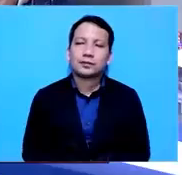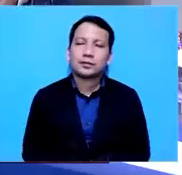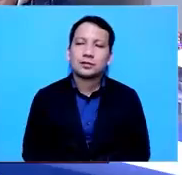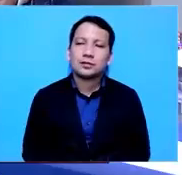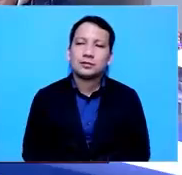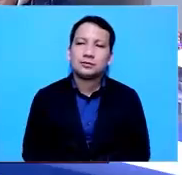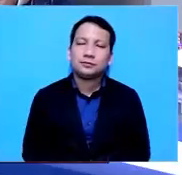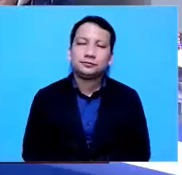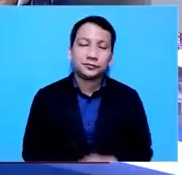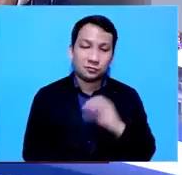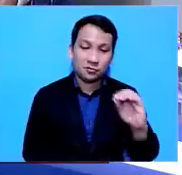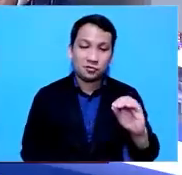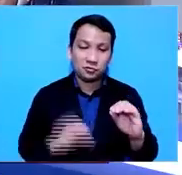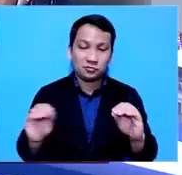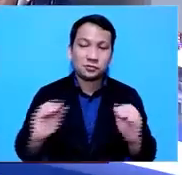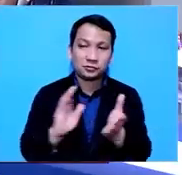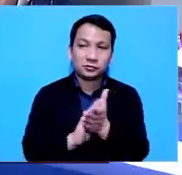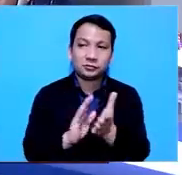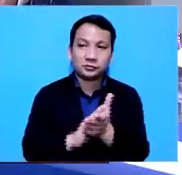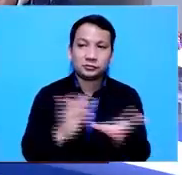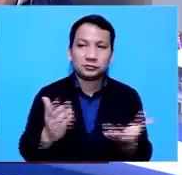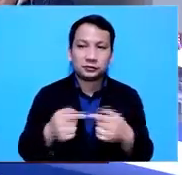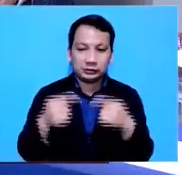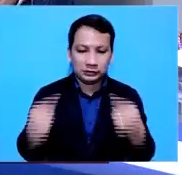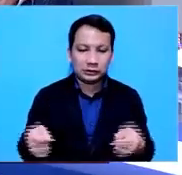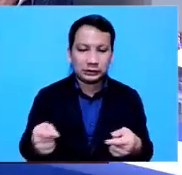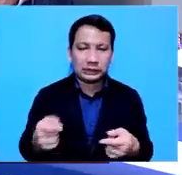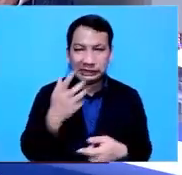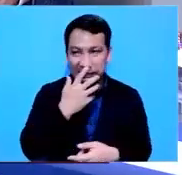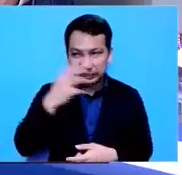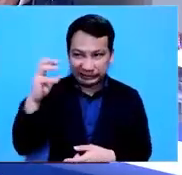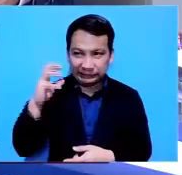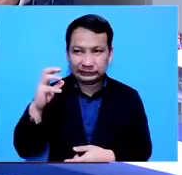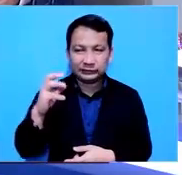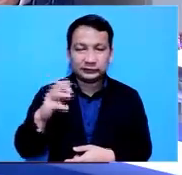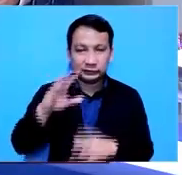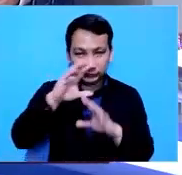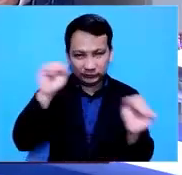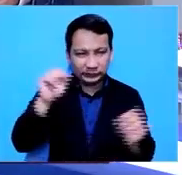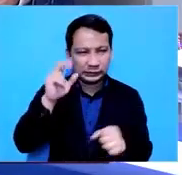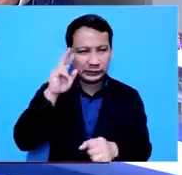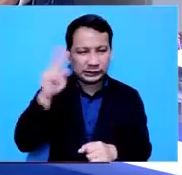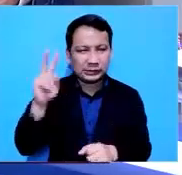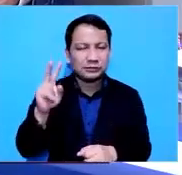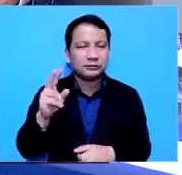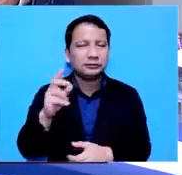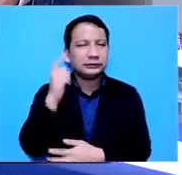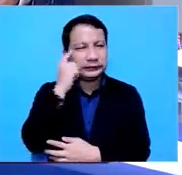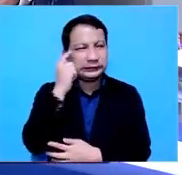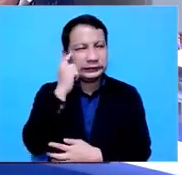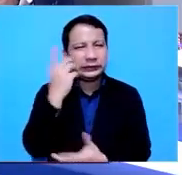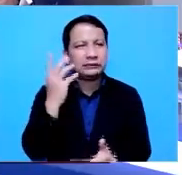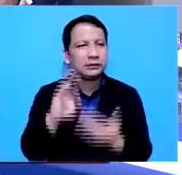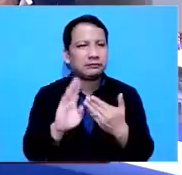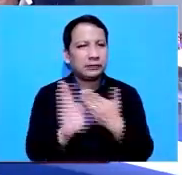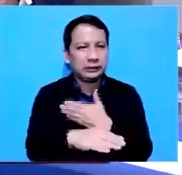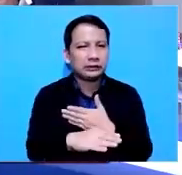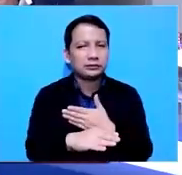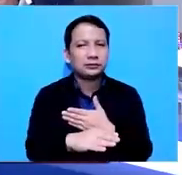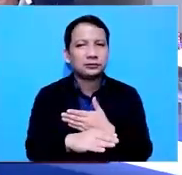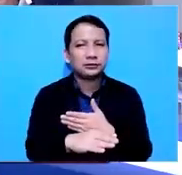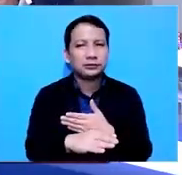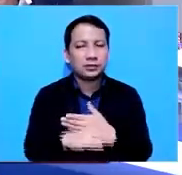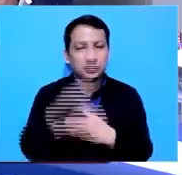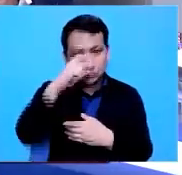Kanya-kanyang diskarte mga eskwelahan para labanan ang init ng panahon. Si Pangulong Bongbong Marcos sinabing pinag-aaralan ng pamahalaan na ibalik sa Marso